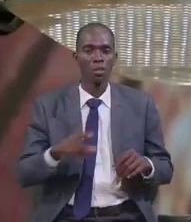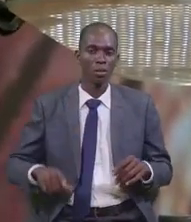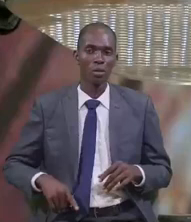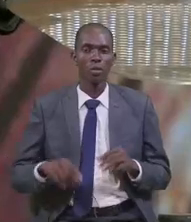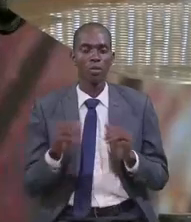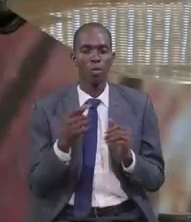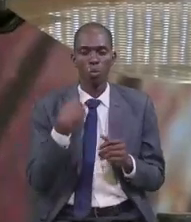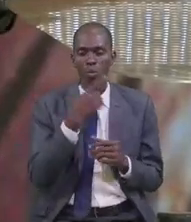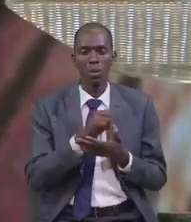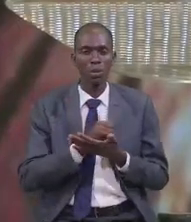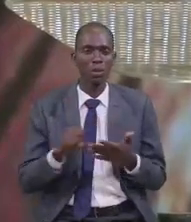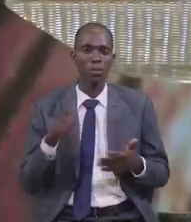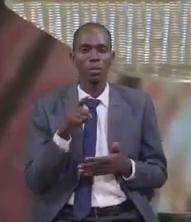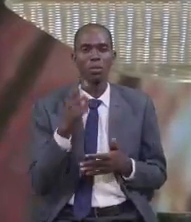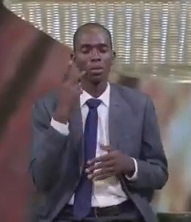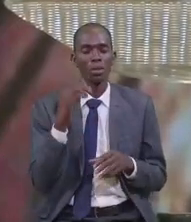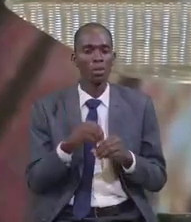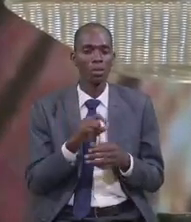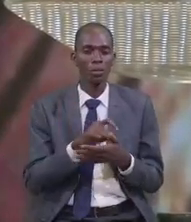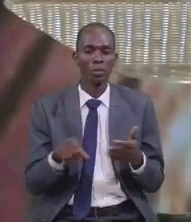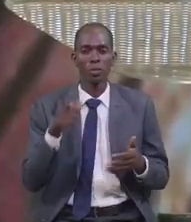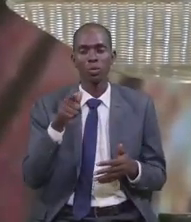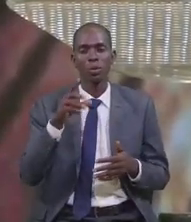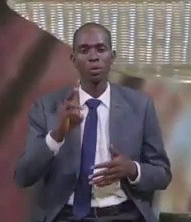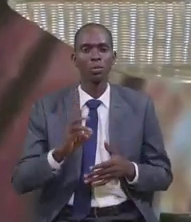sanctifie. Le verset 26.